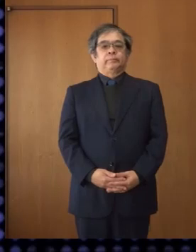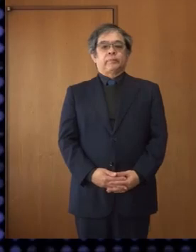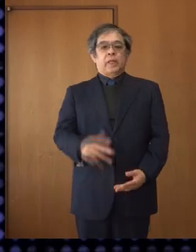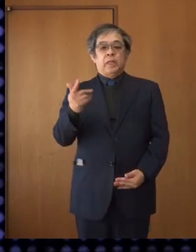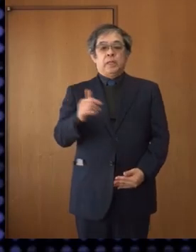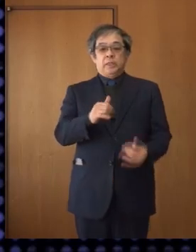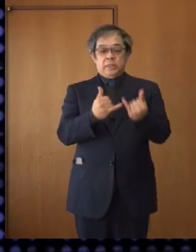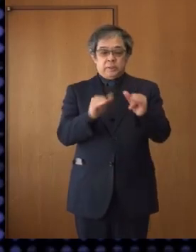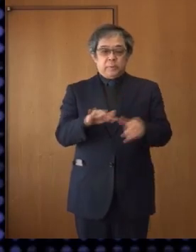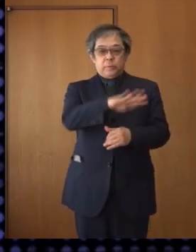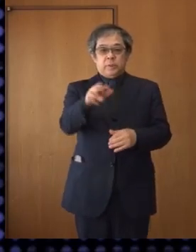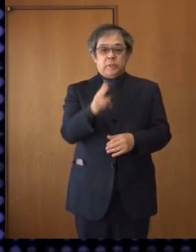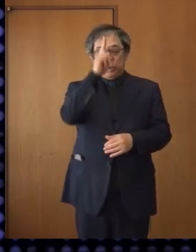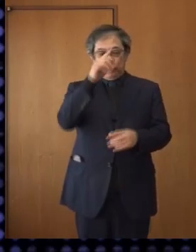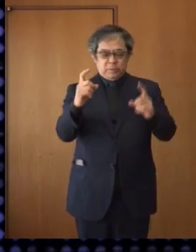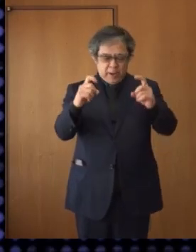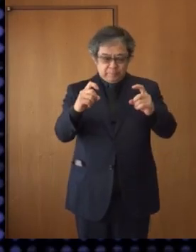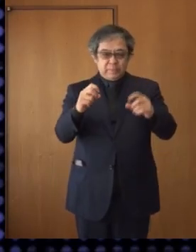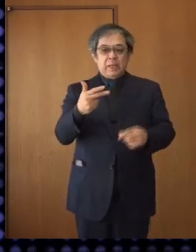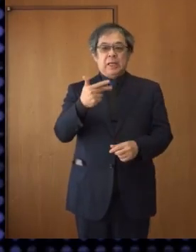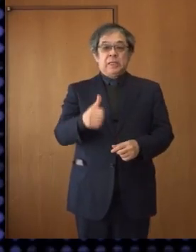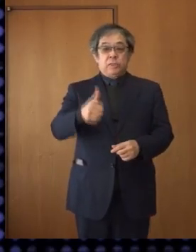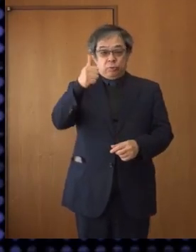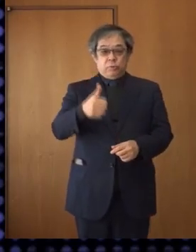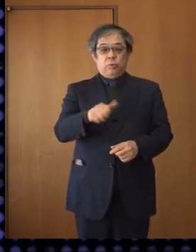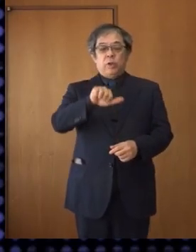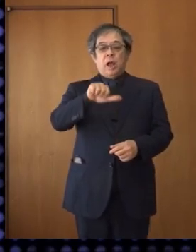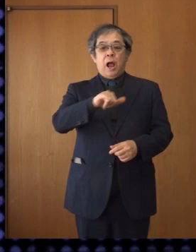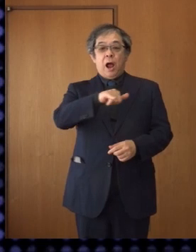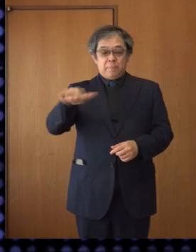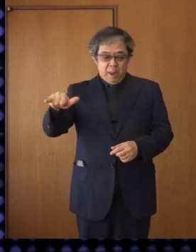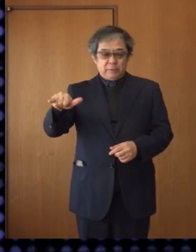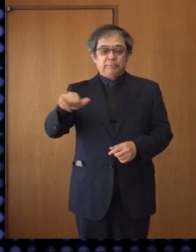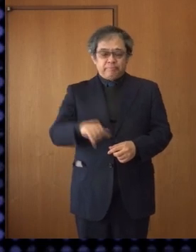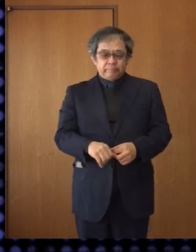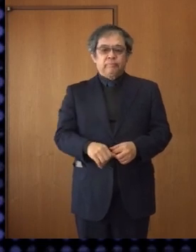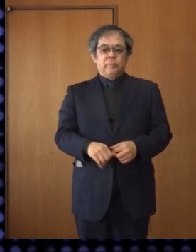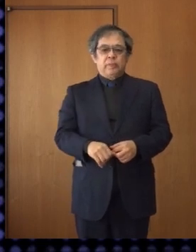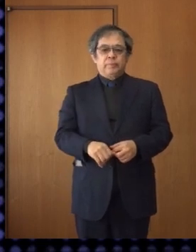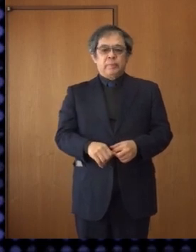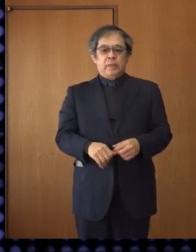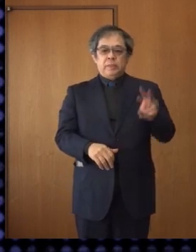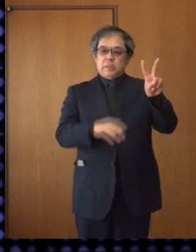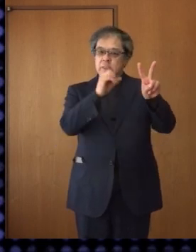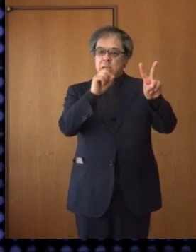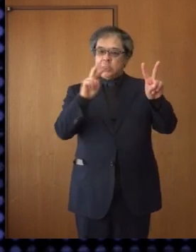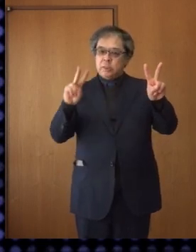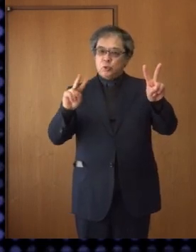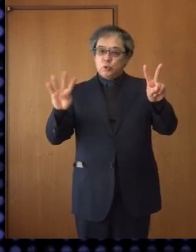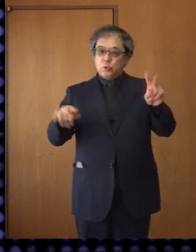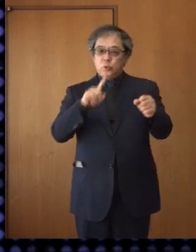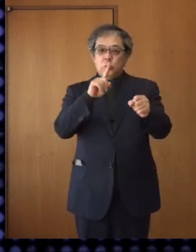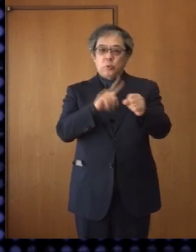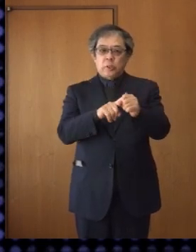市民の皆さん、こんにちは。市長の阿部博之です。もう2024年に